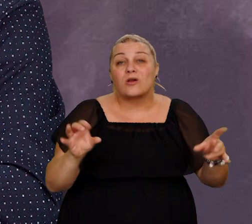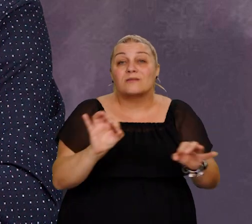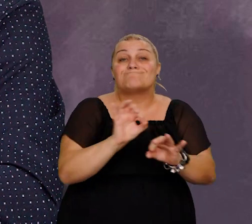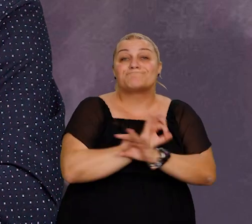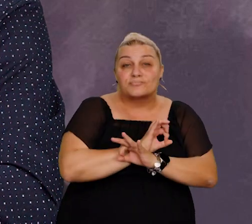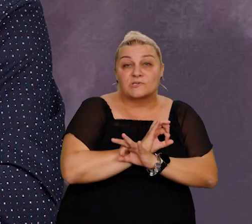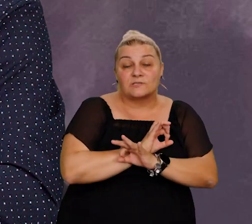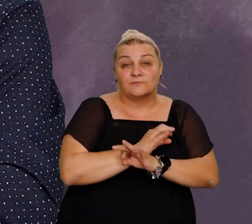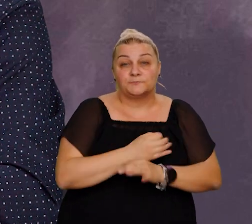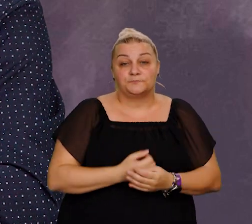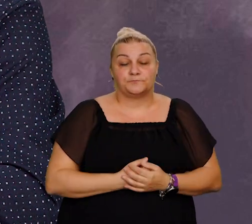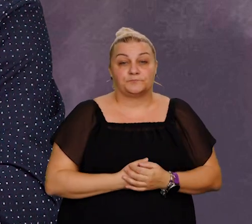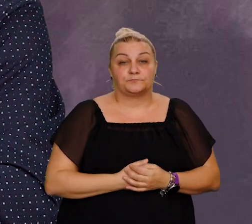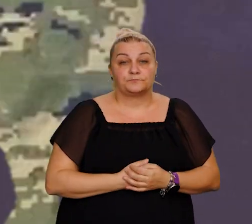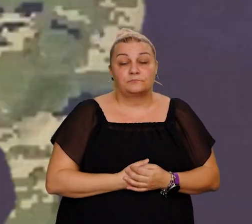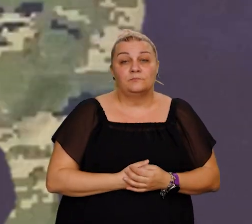Hrvatsku.